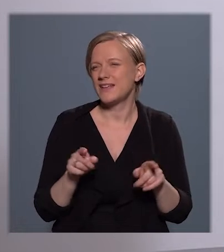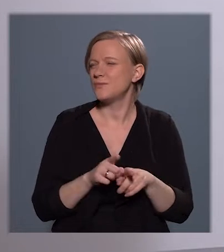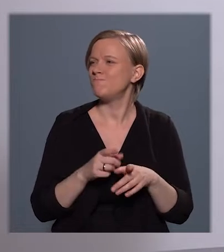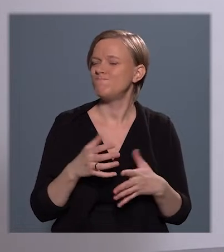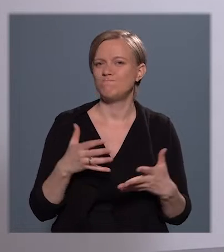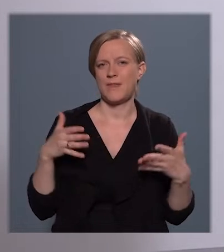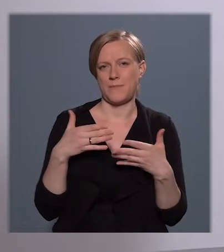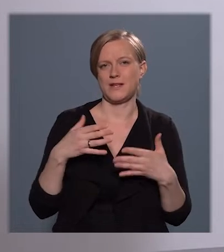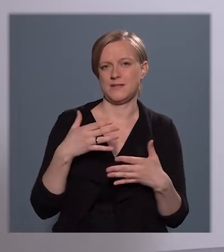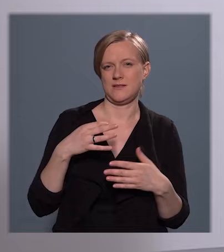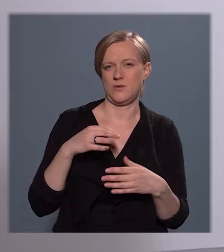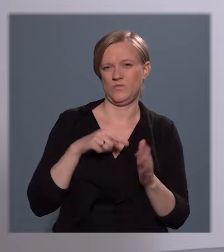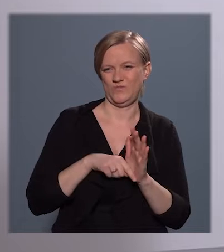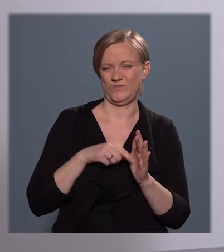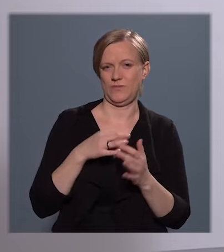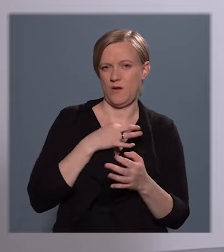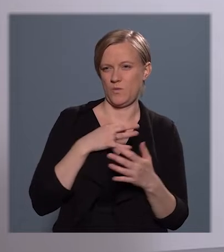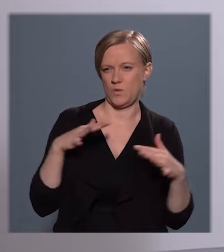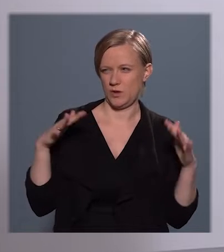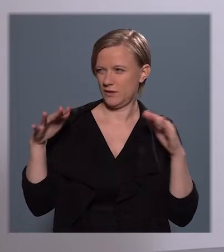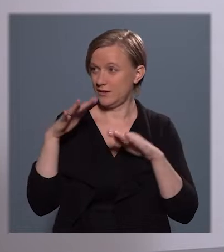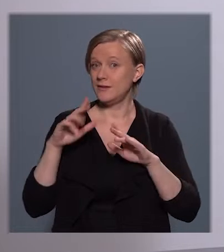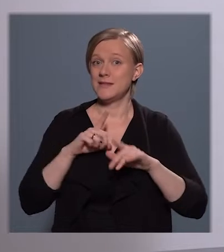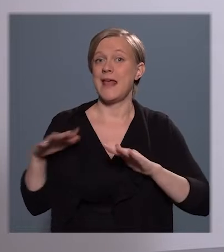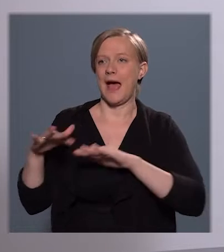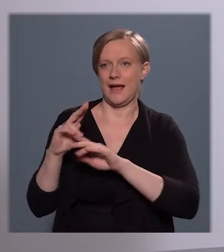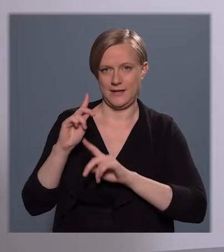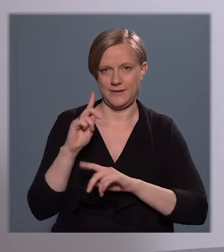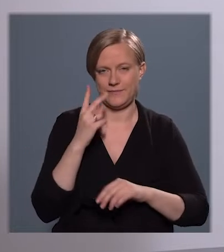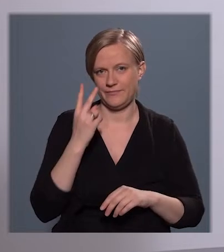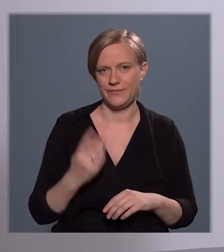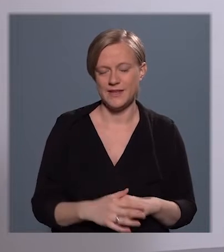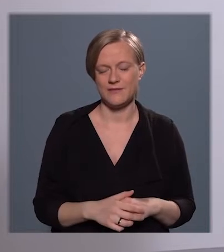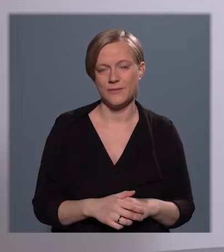hangulatú út volt, hogyha a tájról beszélek.